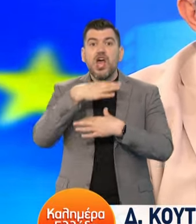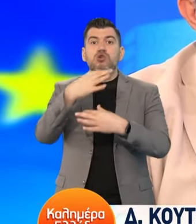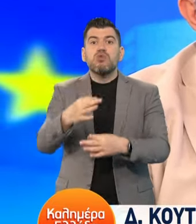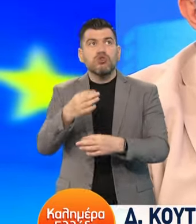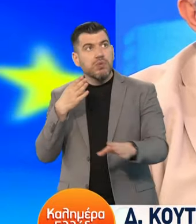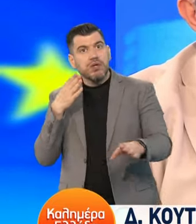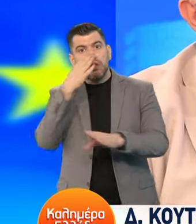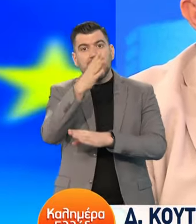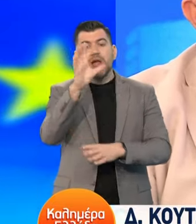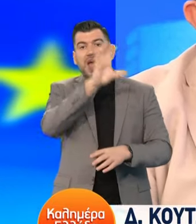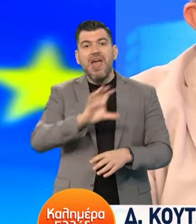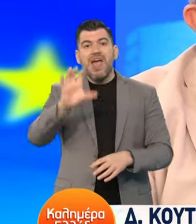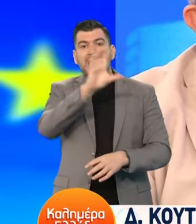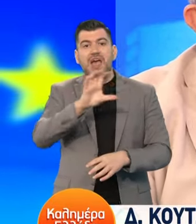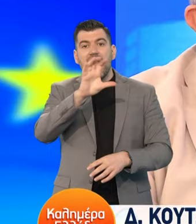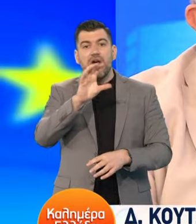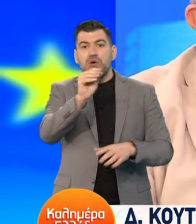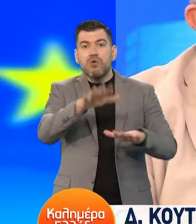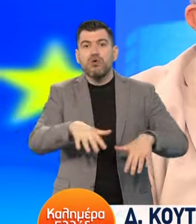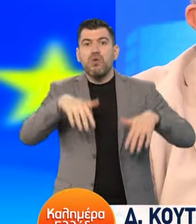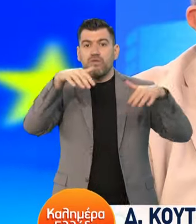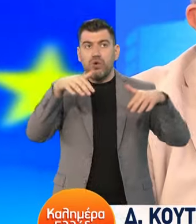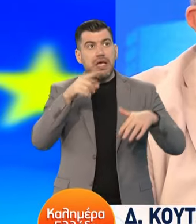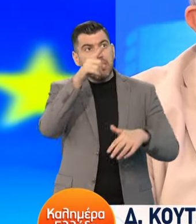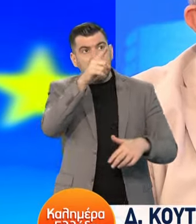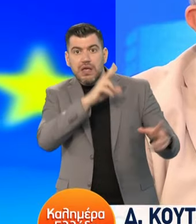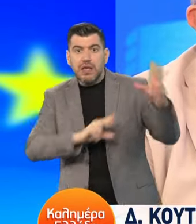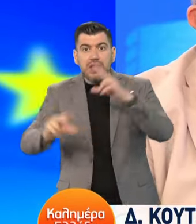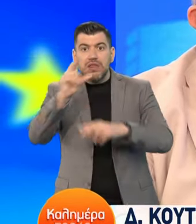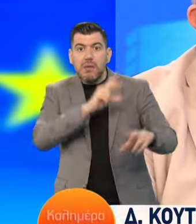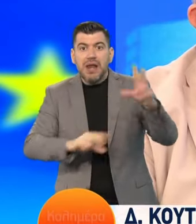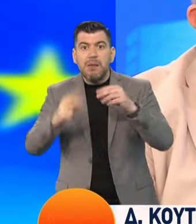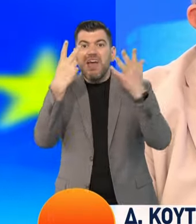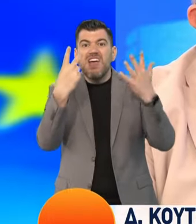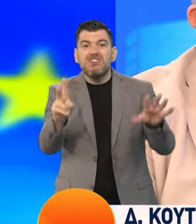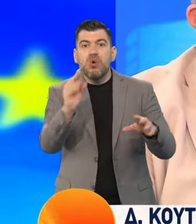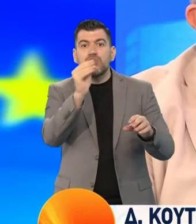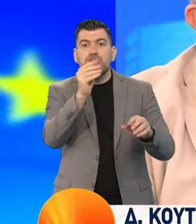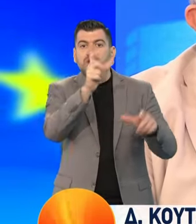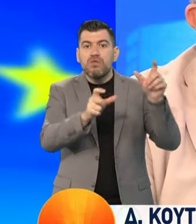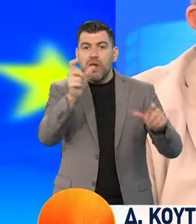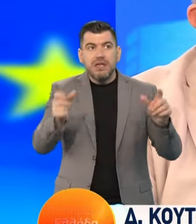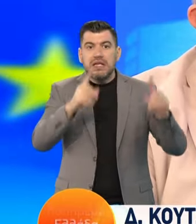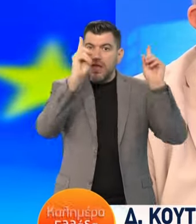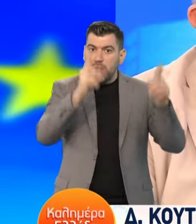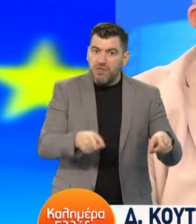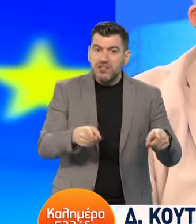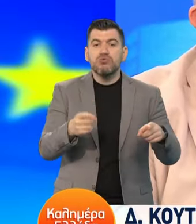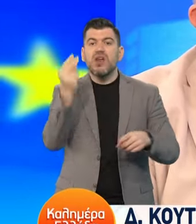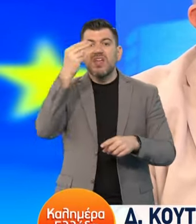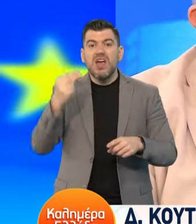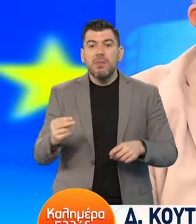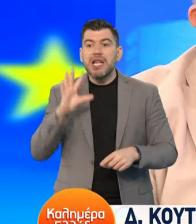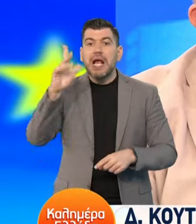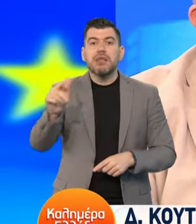όπου εκεί θα συναποφασίσουμε και με τους υπόλοιπους 700 θέματα που αφορούν τη ζωή μας.